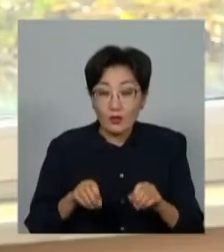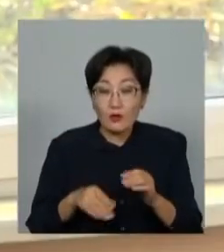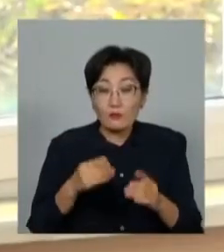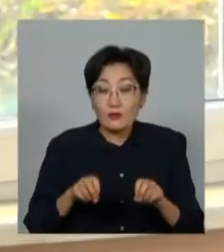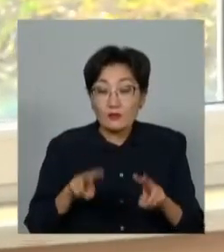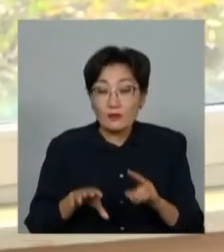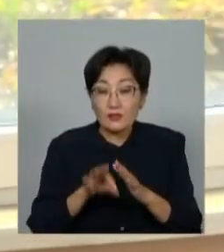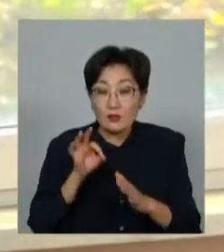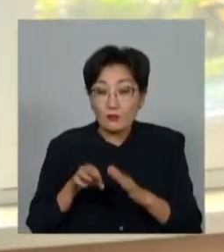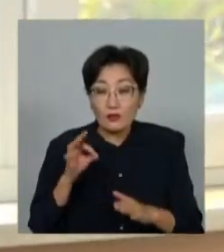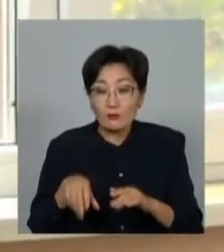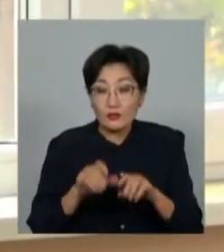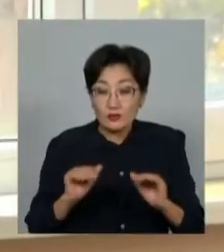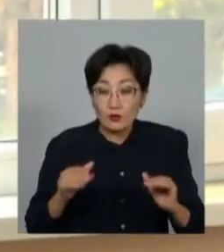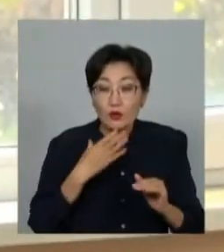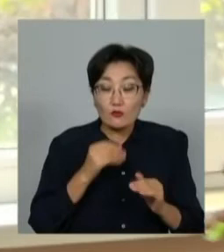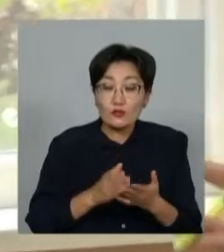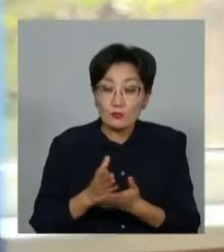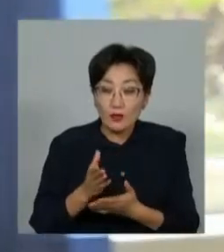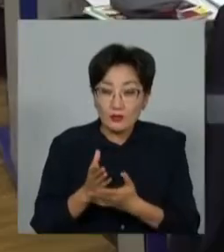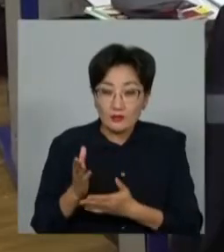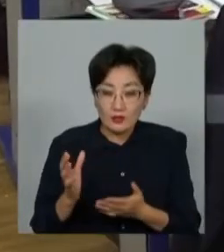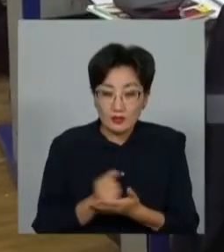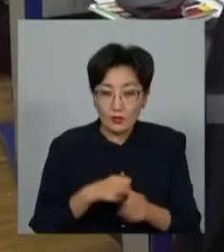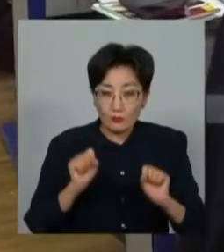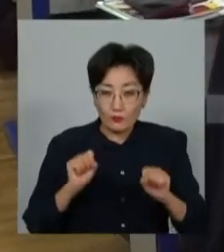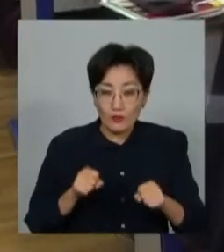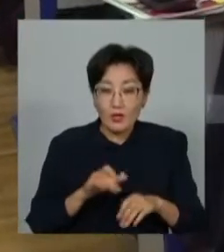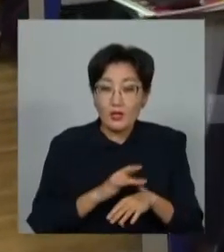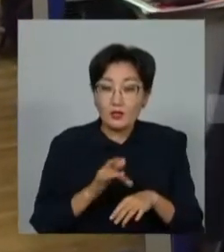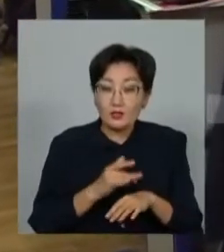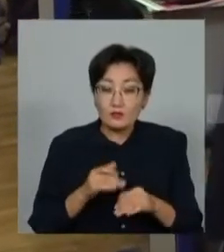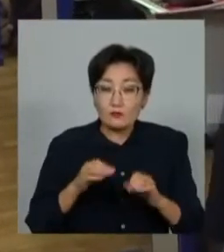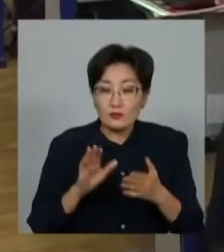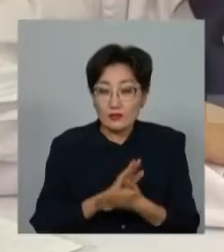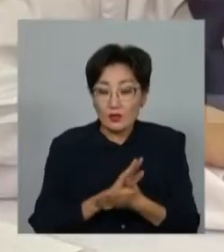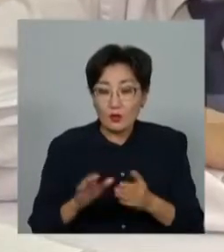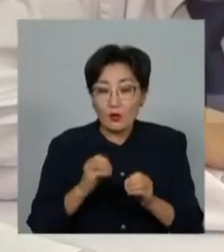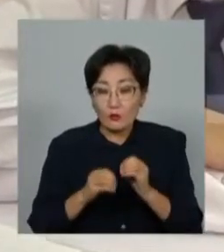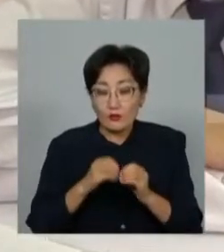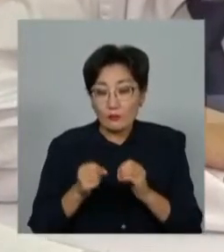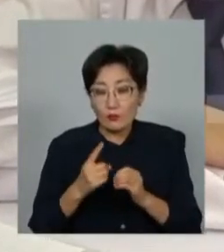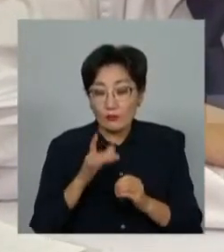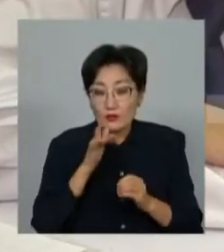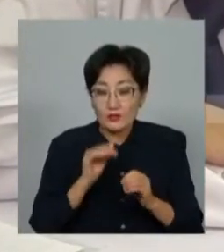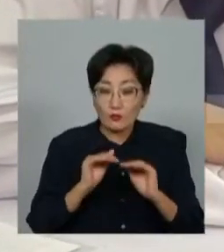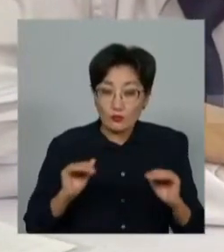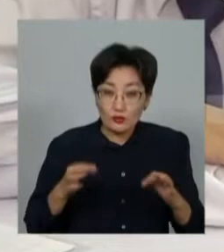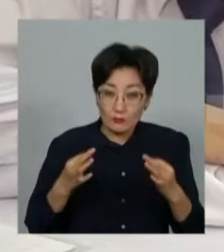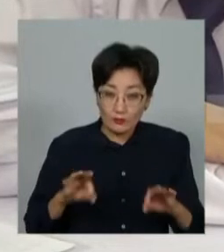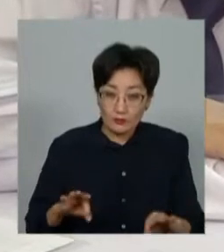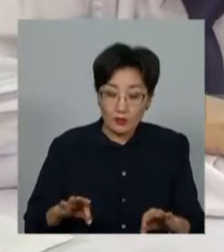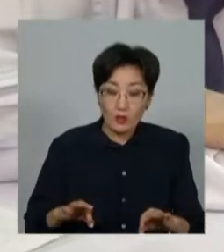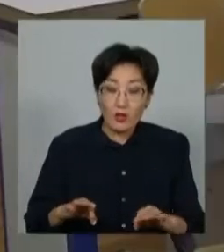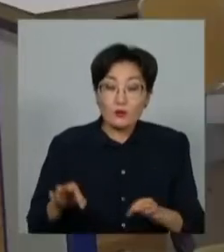таңдауда екі ойлы болып жүрген балалар өз бағытын айқындай алады. Қызмет тегін және 10 мен 11 жастағы оқушылар үшін қолжетімді.